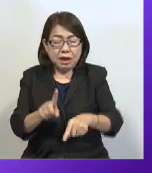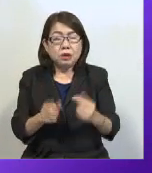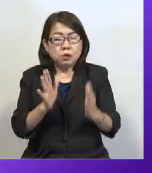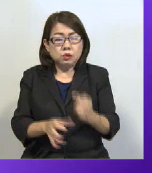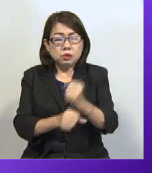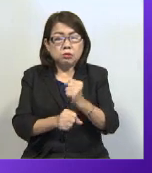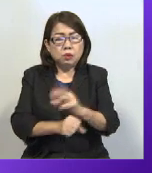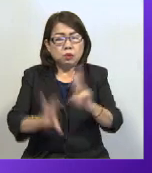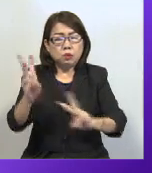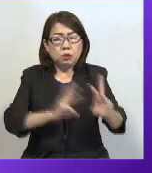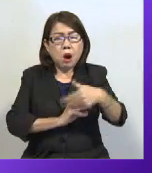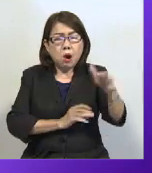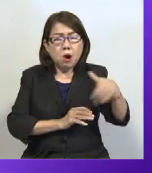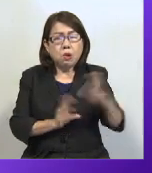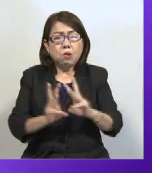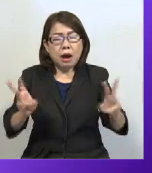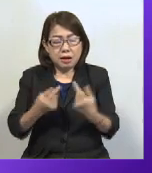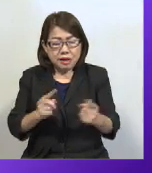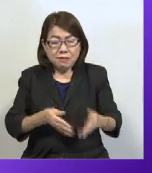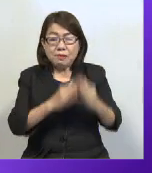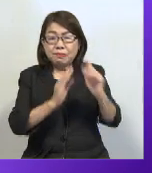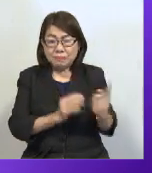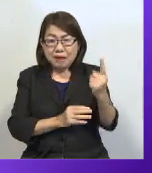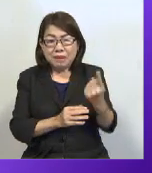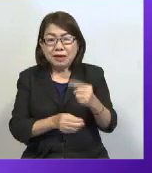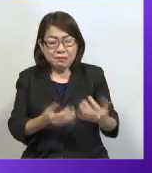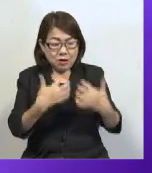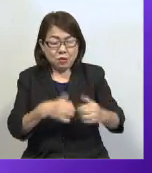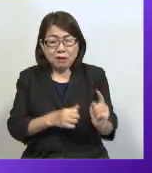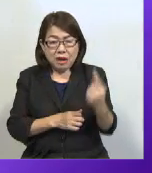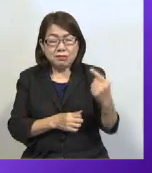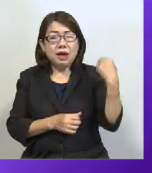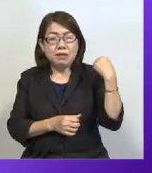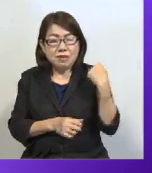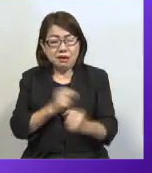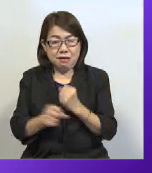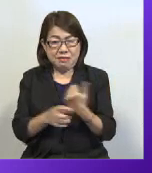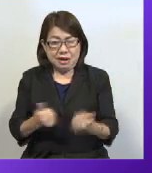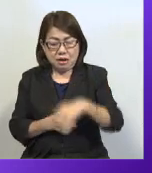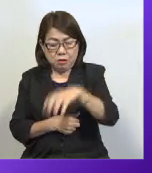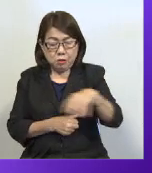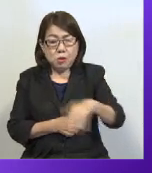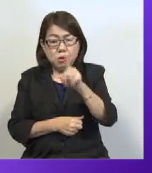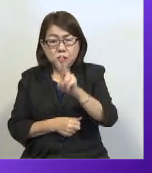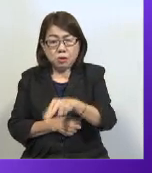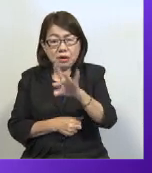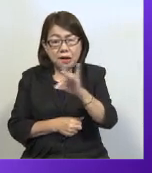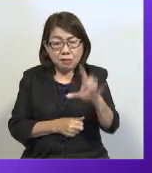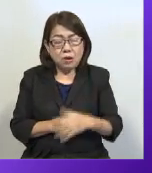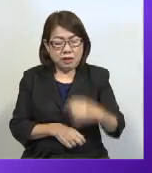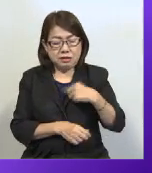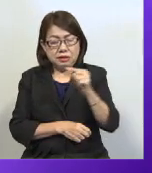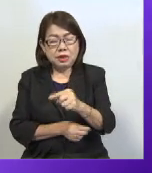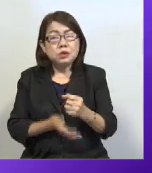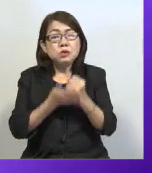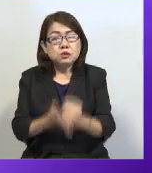างจำนวนมากแต่ก็มีโรงงานเกิดใหม่ในประมาณในปีนี้นะครับประมาณ 2,800 โรงงานพร้อมสั่งการให้ดูแลช่ว